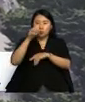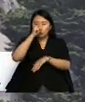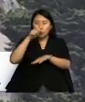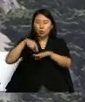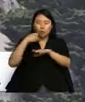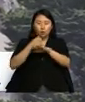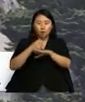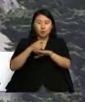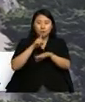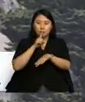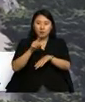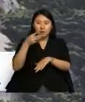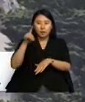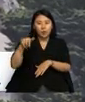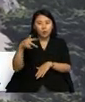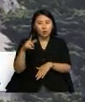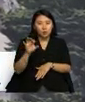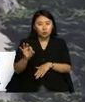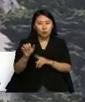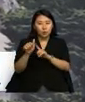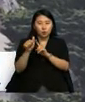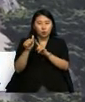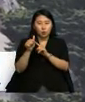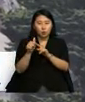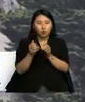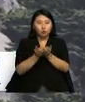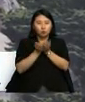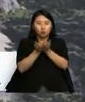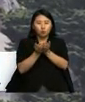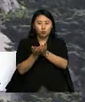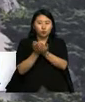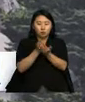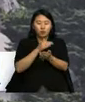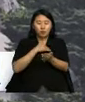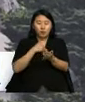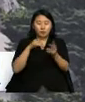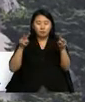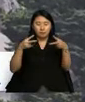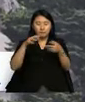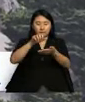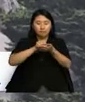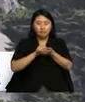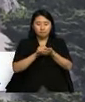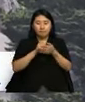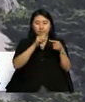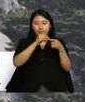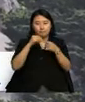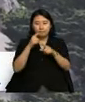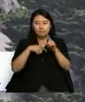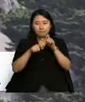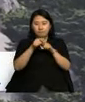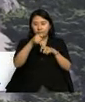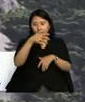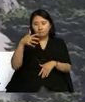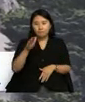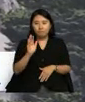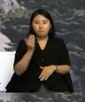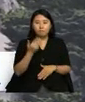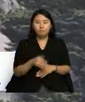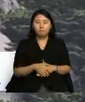꼽히는 당 태종이 군주 민수를 자격문으로 삼아 그 글귀가 더욱